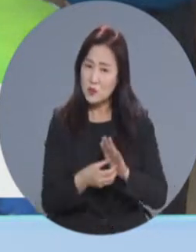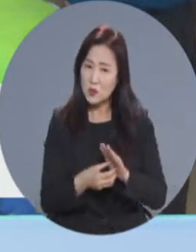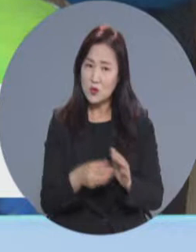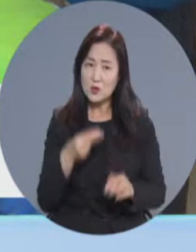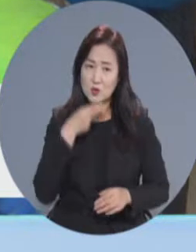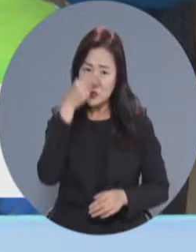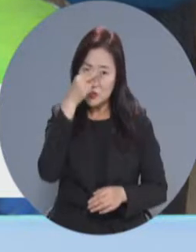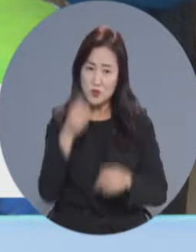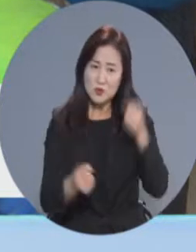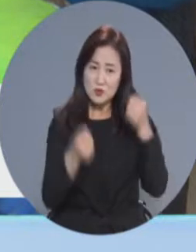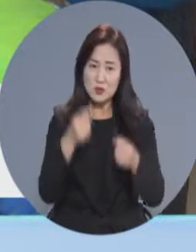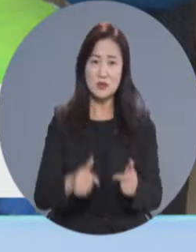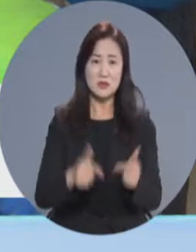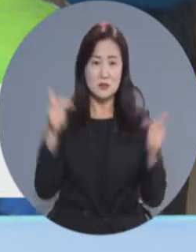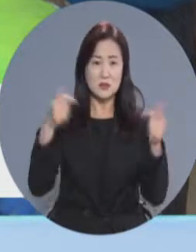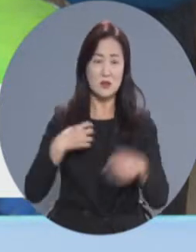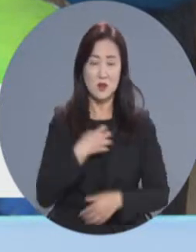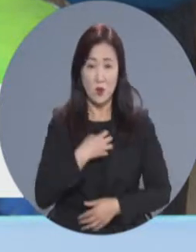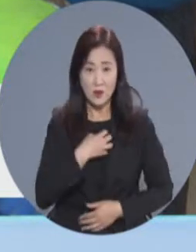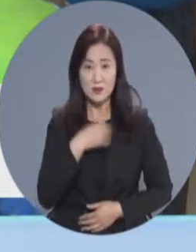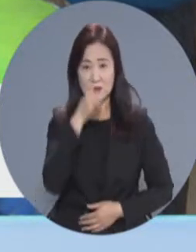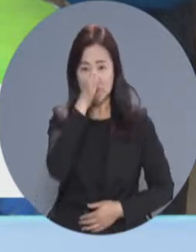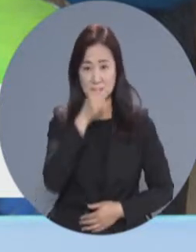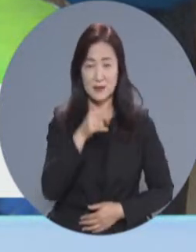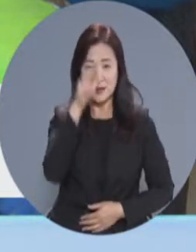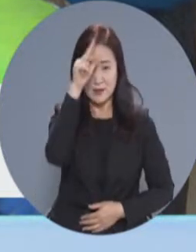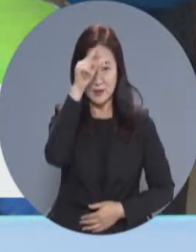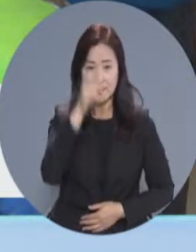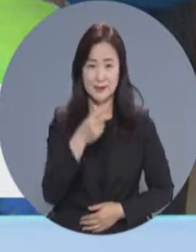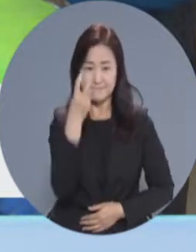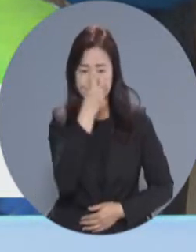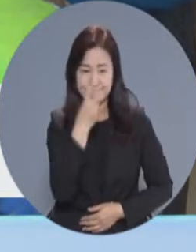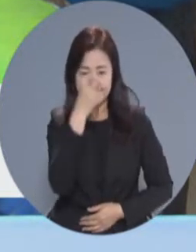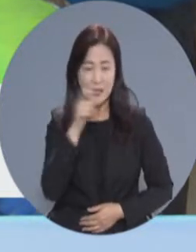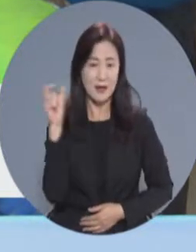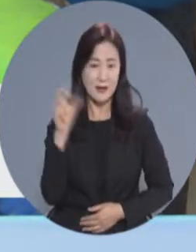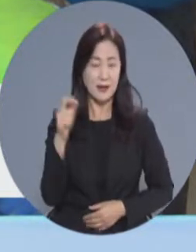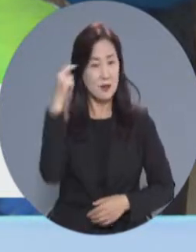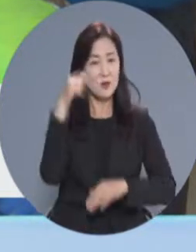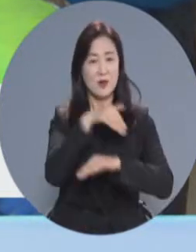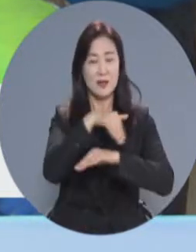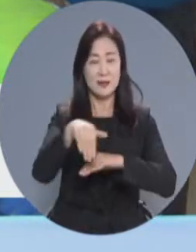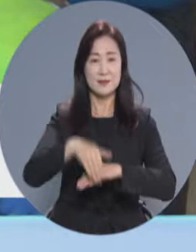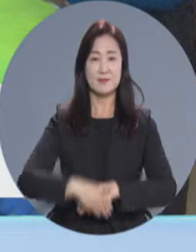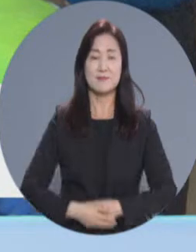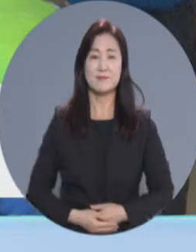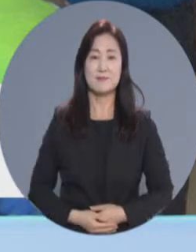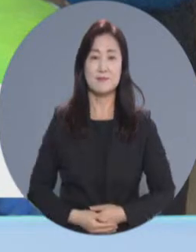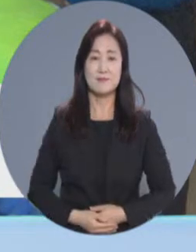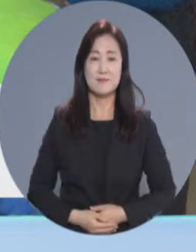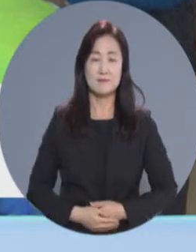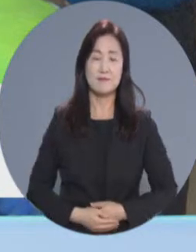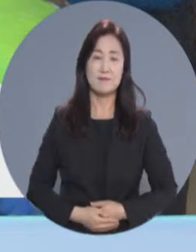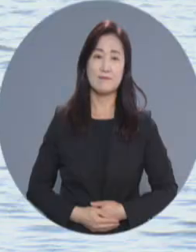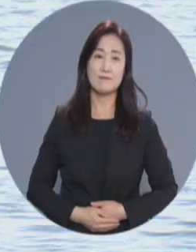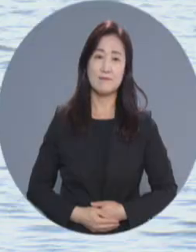사례도 늘어날 가능성이 높은데요. 해경이 음주 운항 단속을 강화하고 있습니다. 박종호 기자가